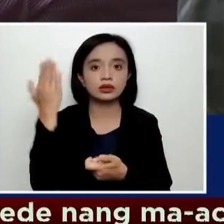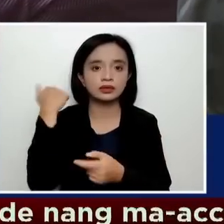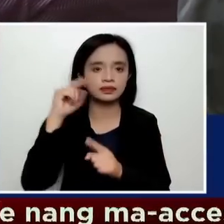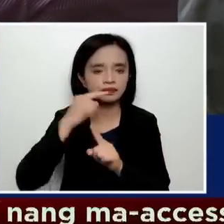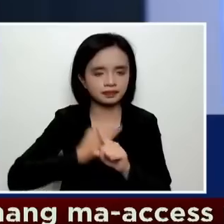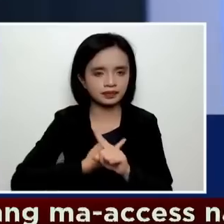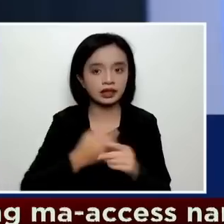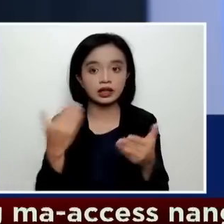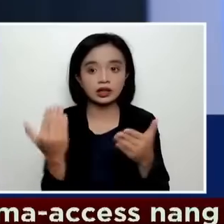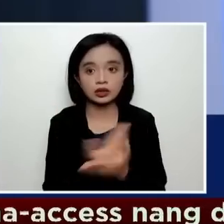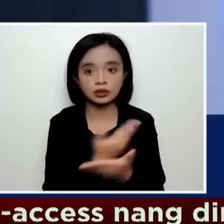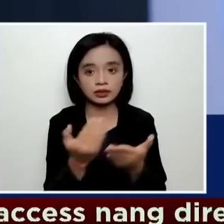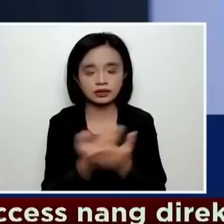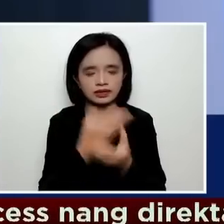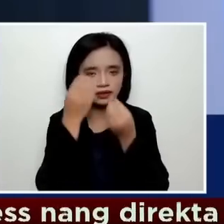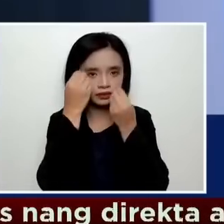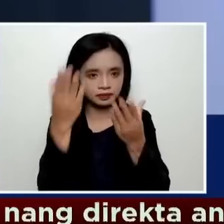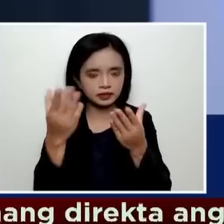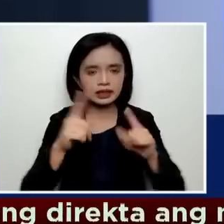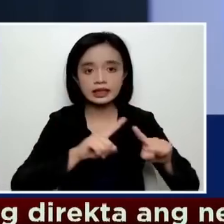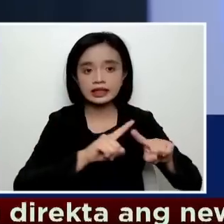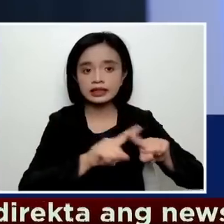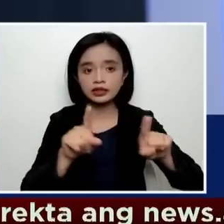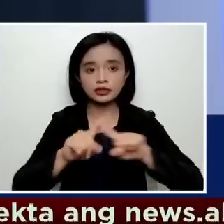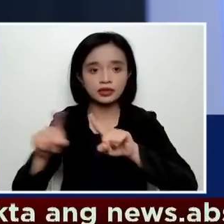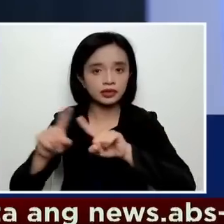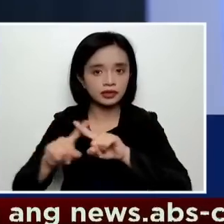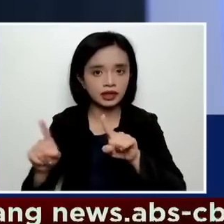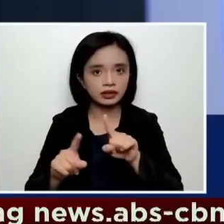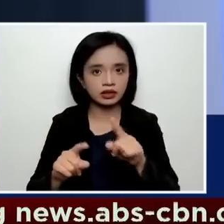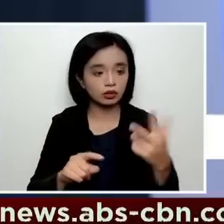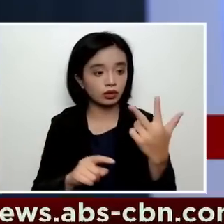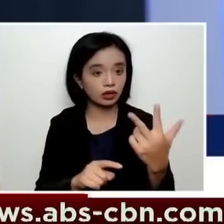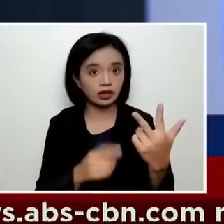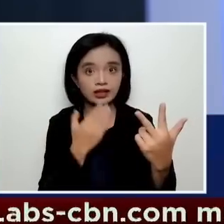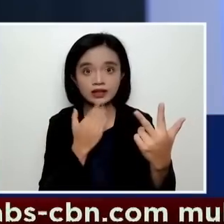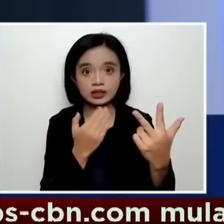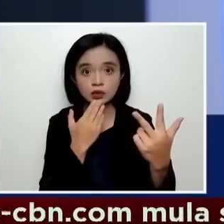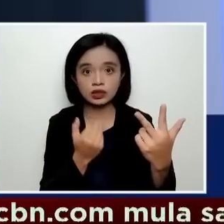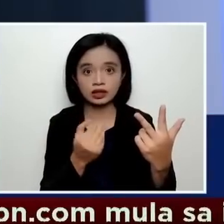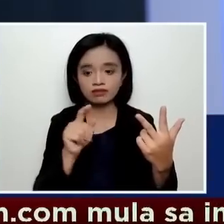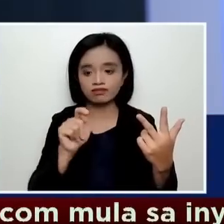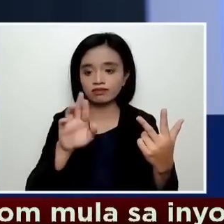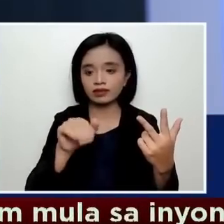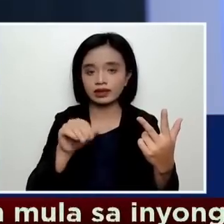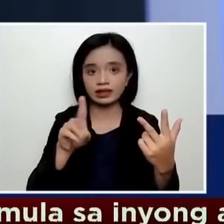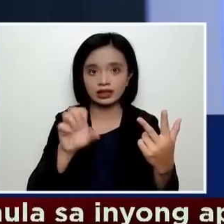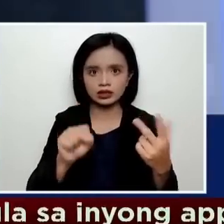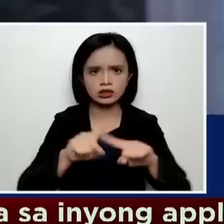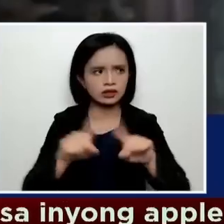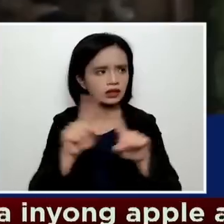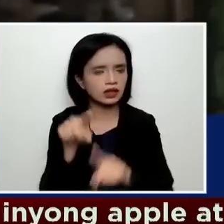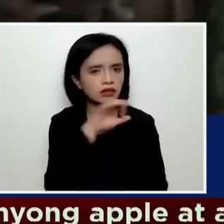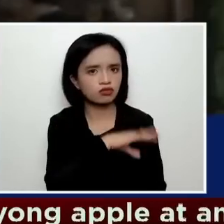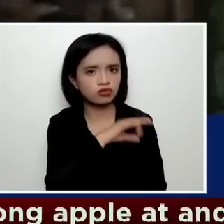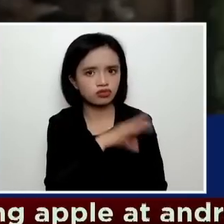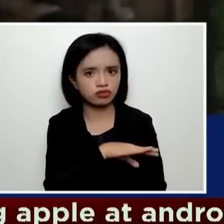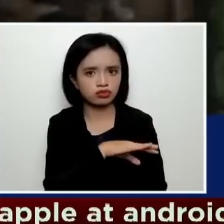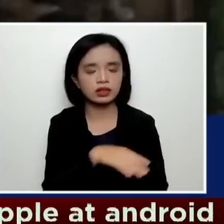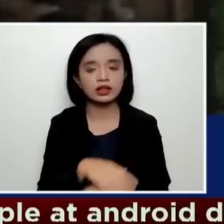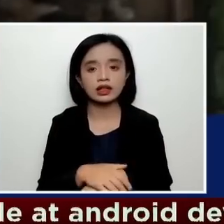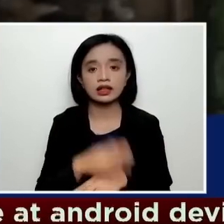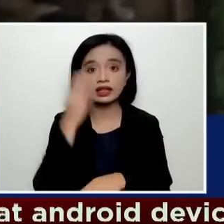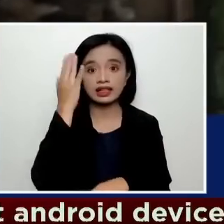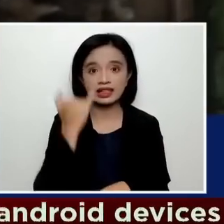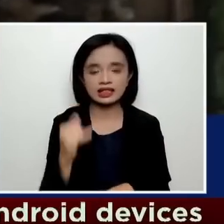expose, tiba-tibaan niya ang kinikita ng tatlong sugar traders na pinaboran umano ng DA dahil